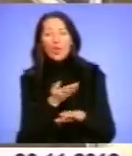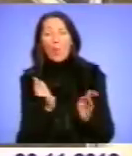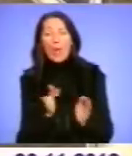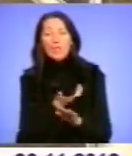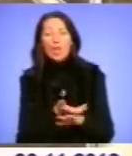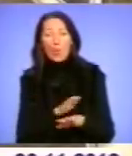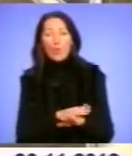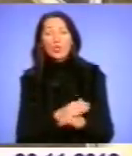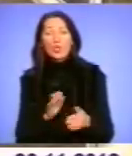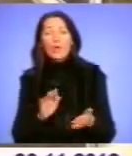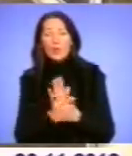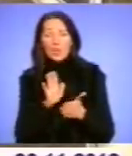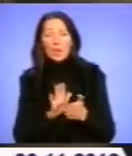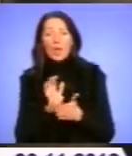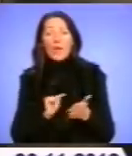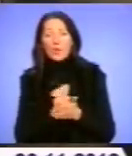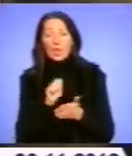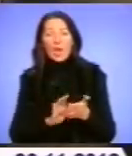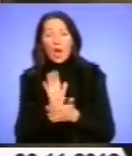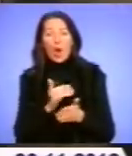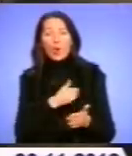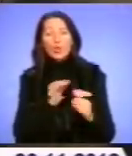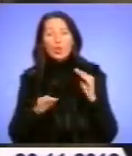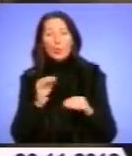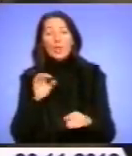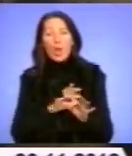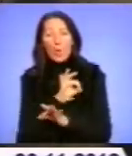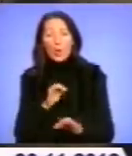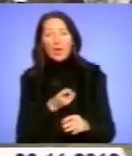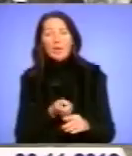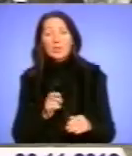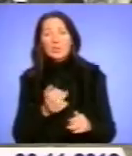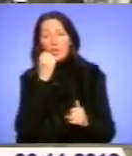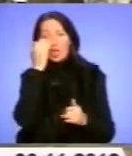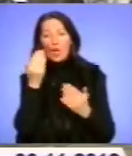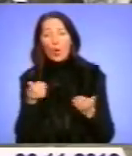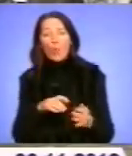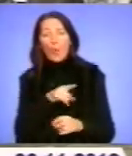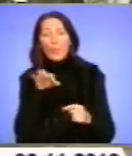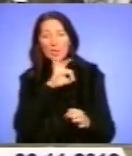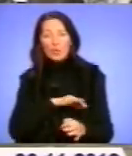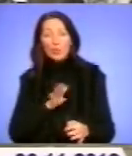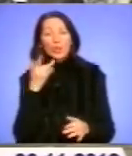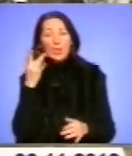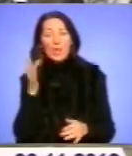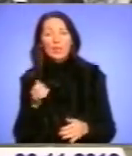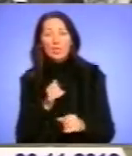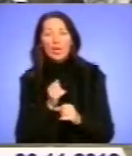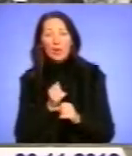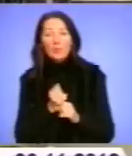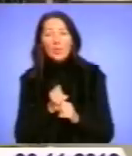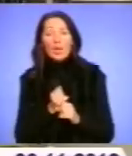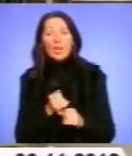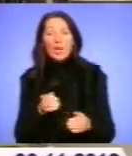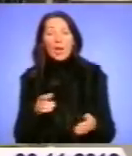розробити законопроект, з допомогою якого бізнесу буде легше налагодити систему розповсюдження періодики. Документ повинен передусім вирішити земельне